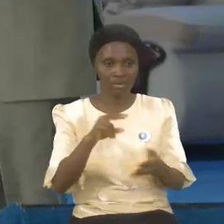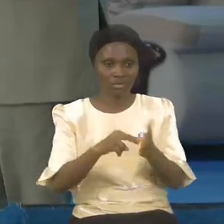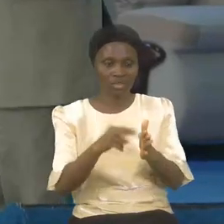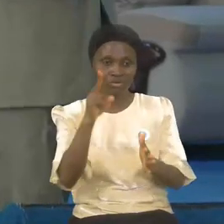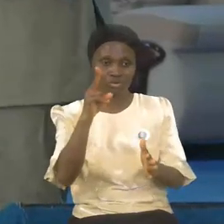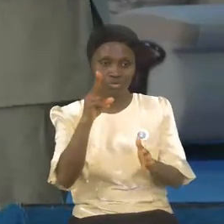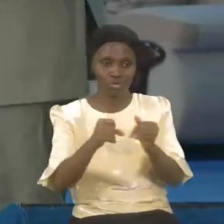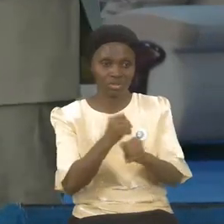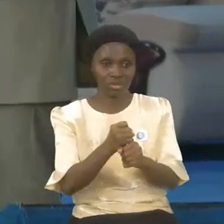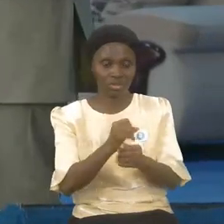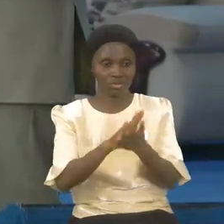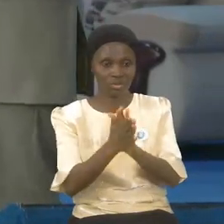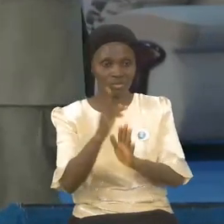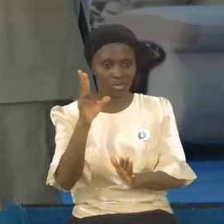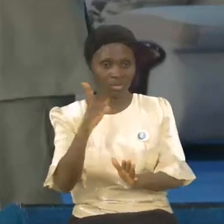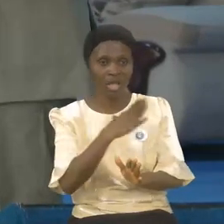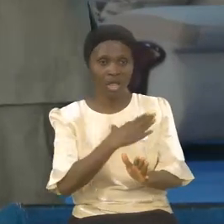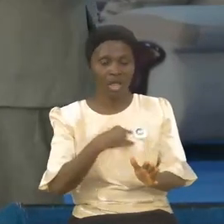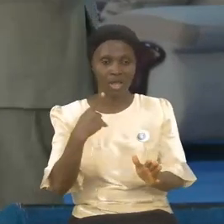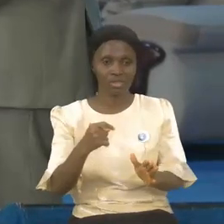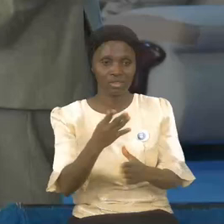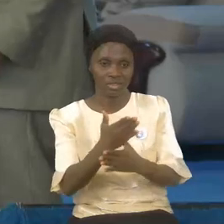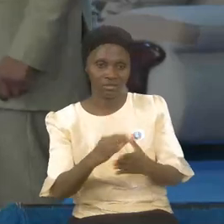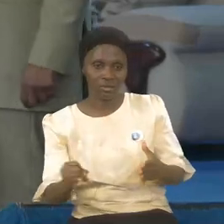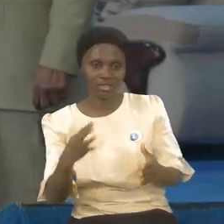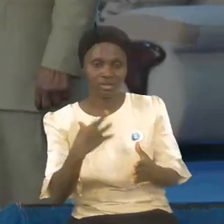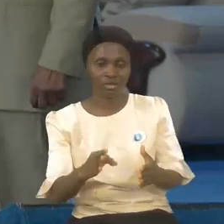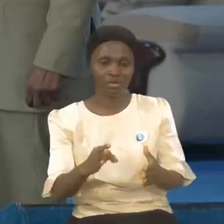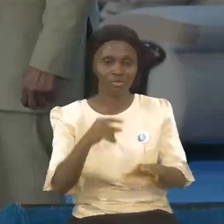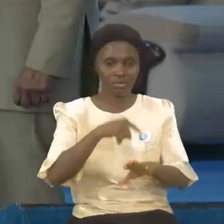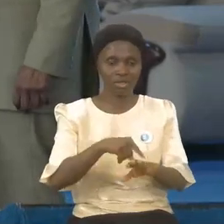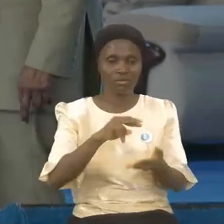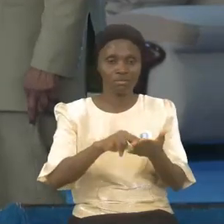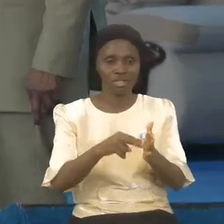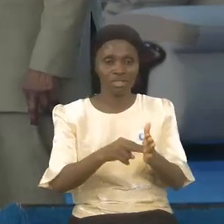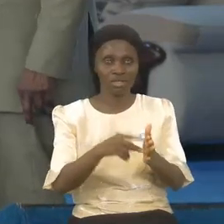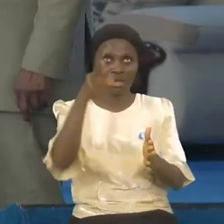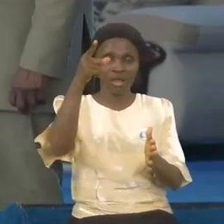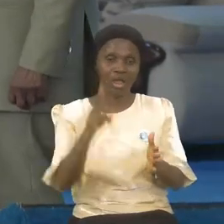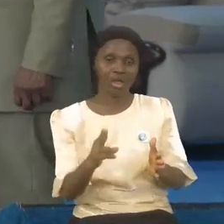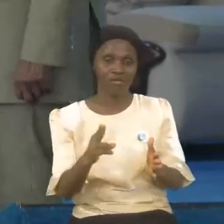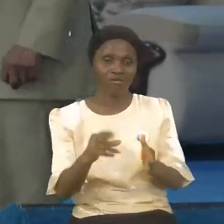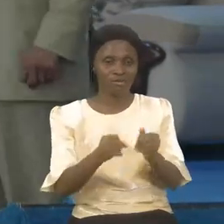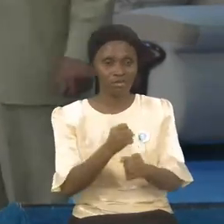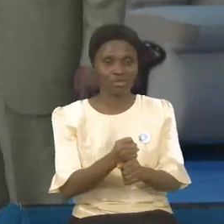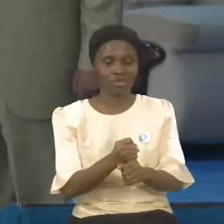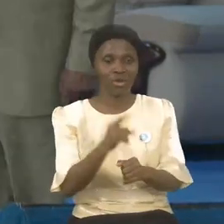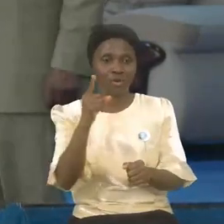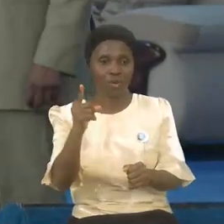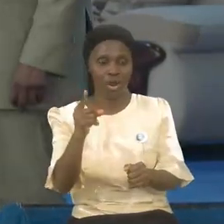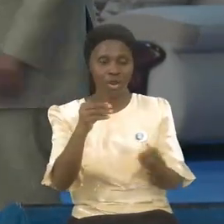ça fait 300 et la moitié d'un temps 6 mois 1 + 2